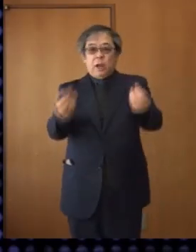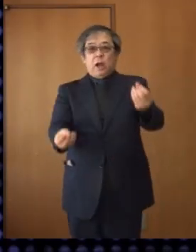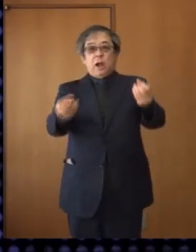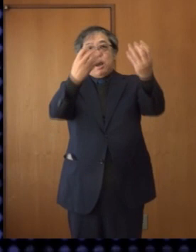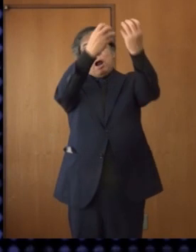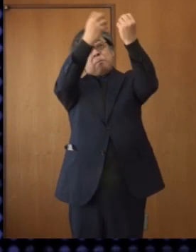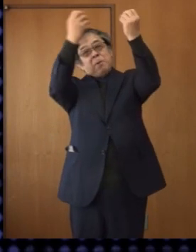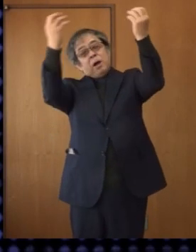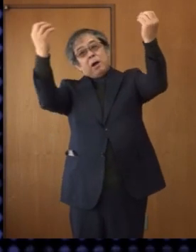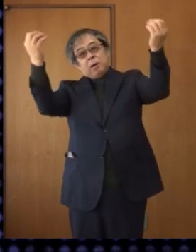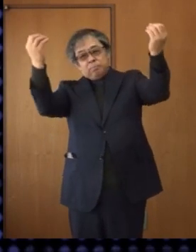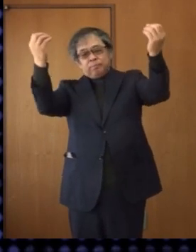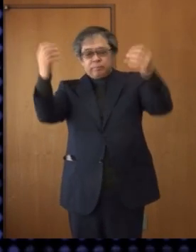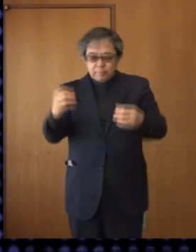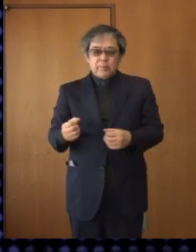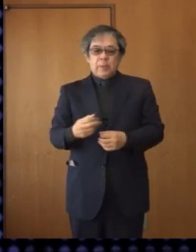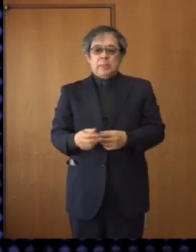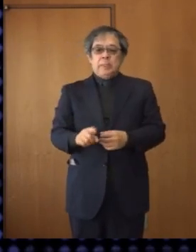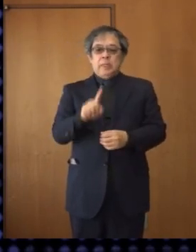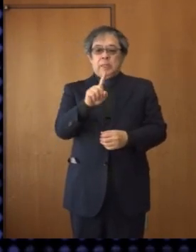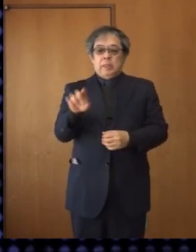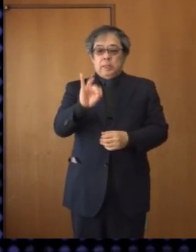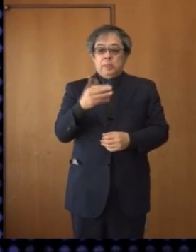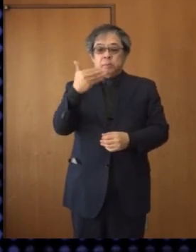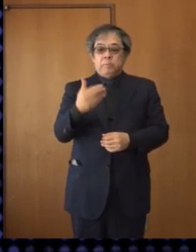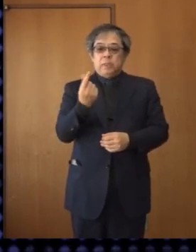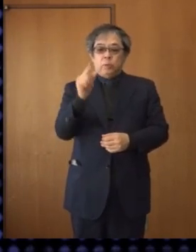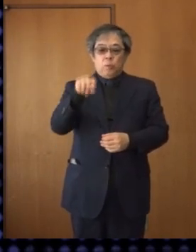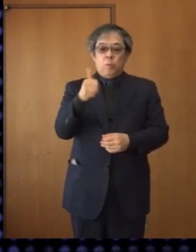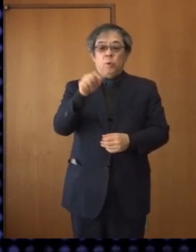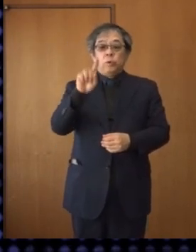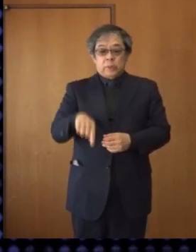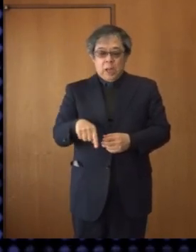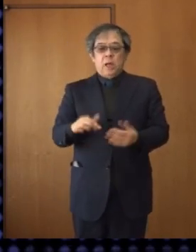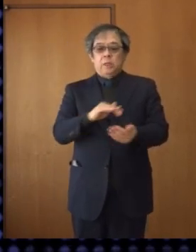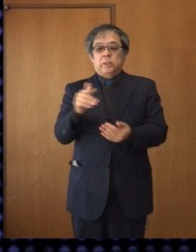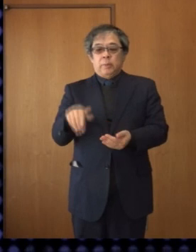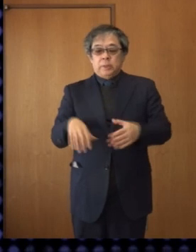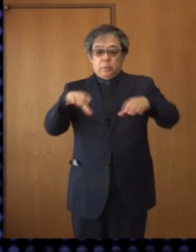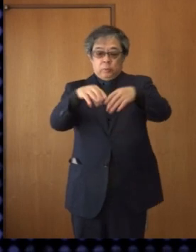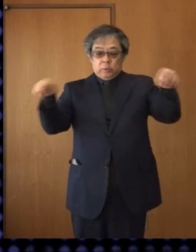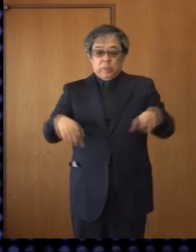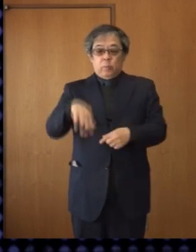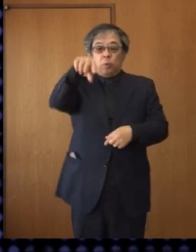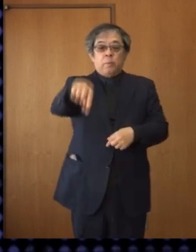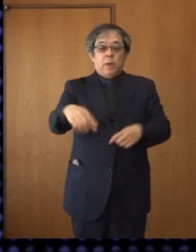ビッグモーター多摩店での街路樹腰問題が発覚というニュース。